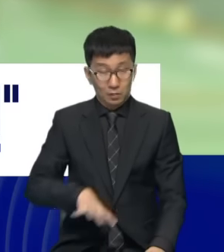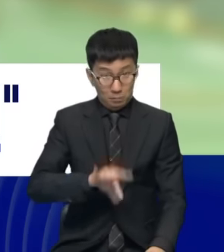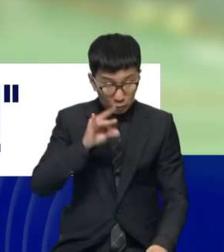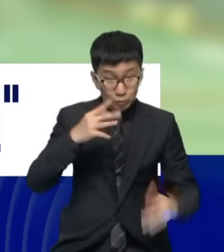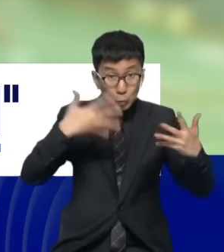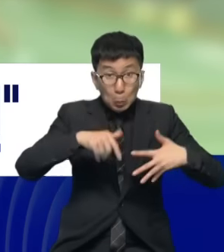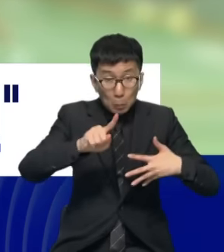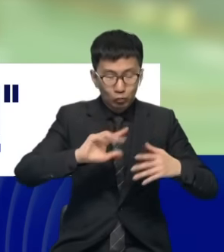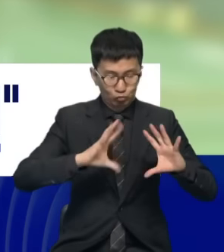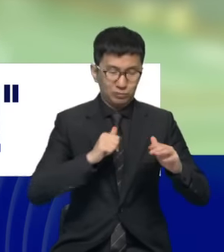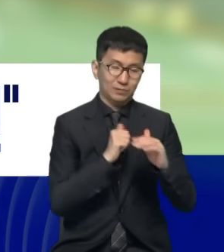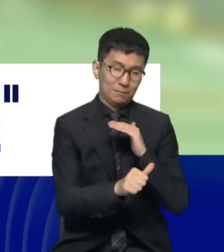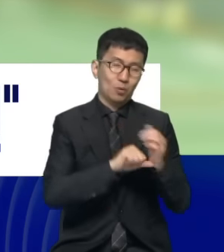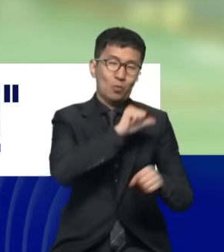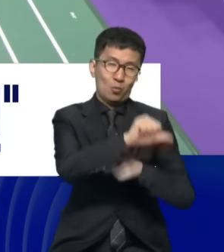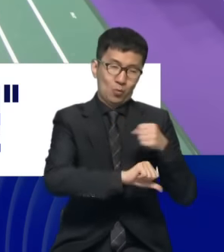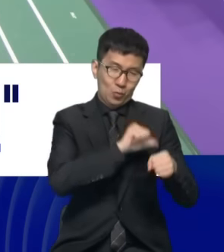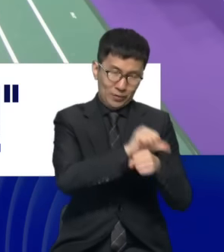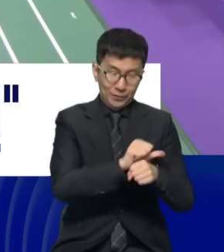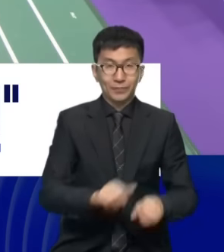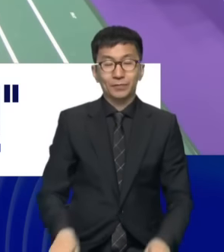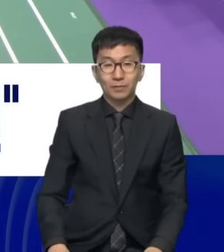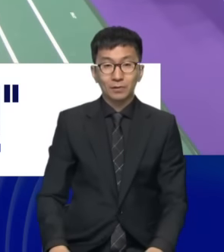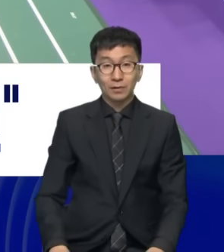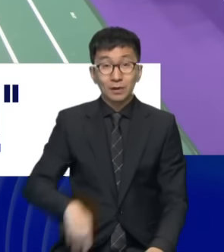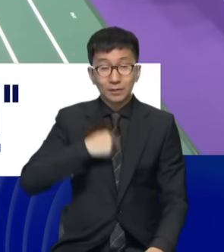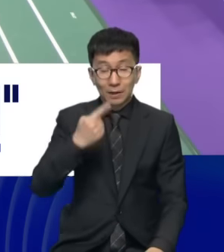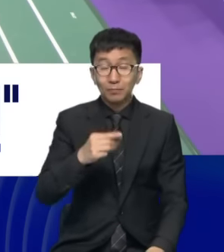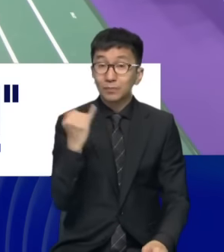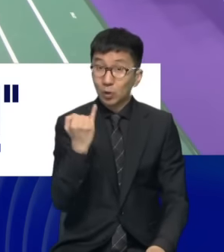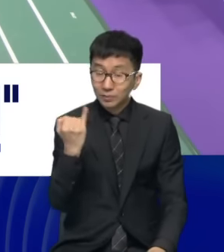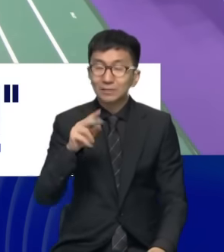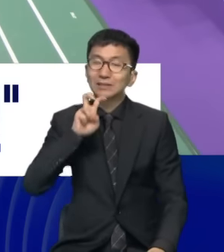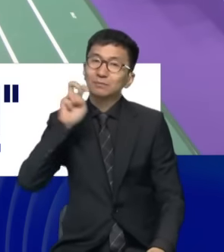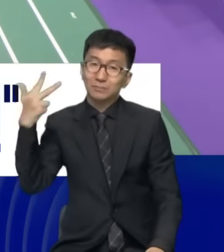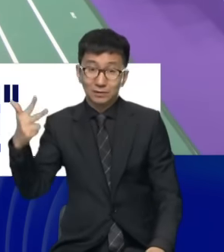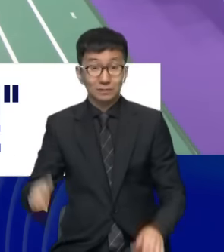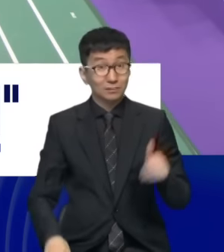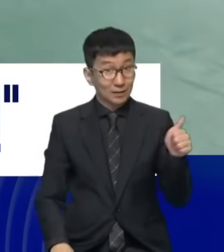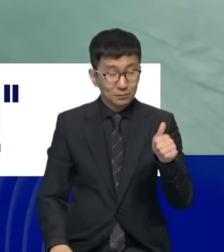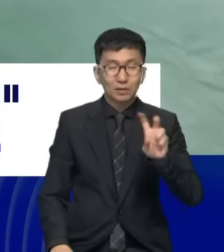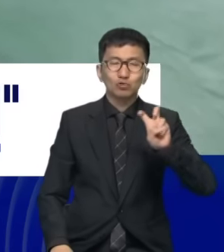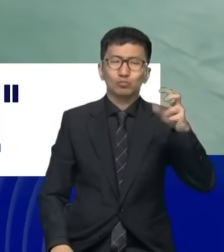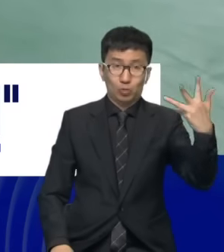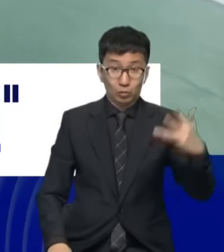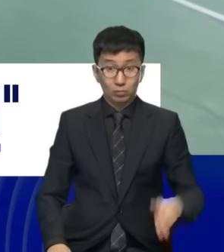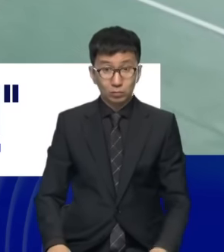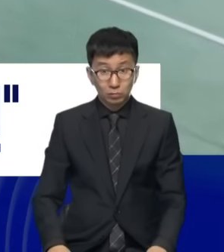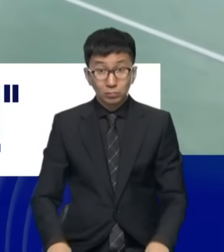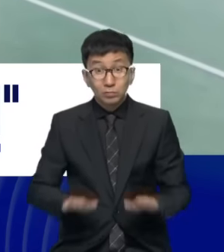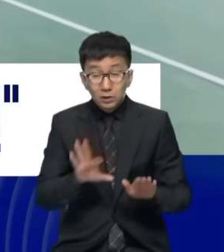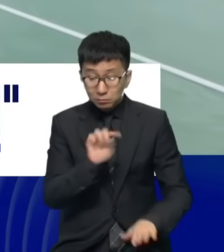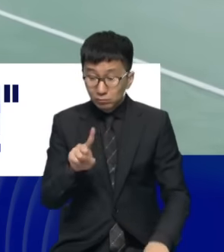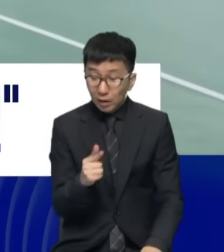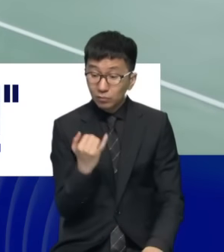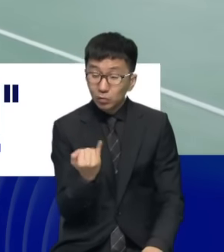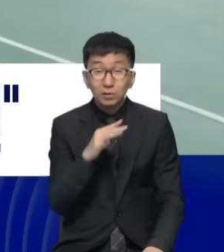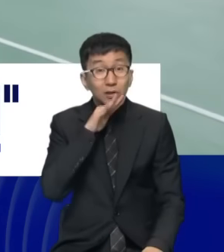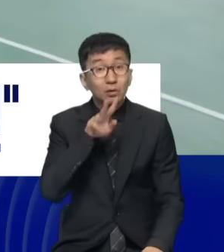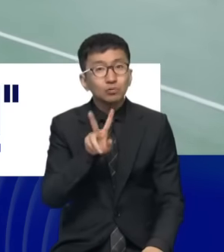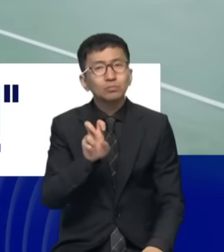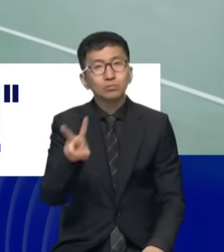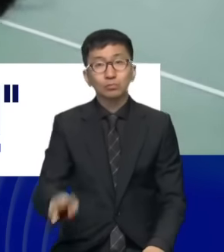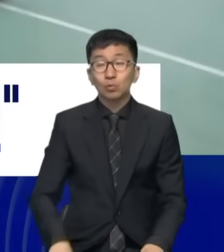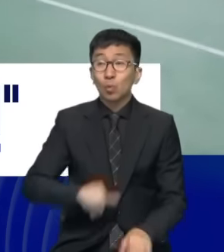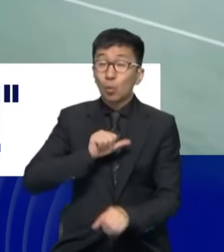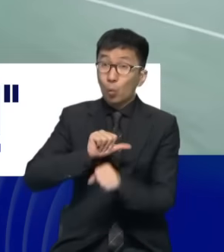되고요. 그다음에 여자는 27세, 남자는 28세가 넘어야 하는데 네. 안세영 선수 이제 22살입니다. 그렇죠. 그러니까 5년을 더